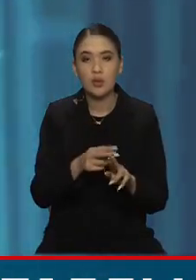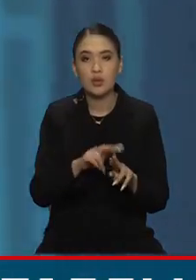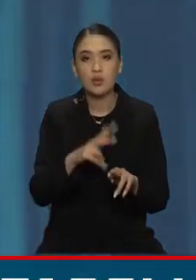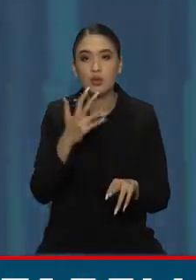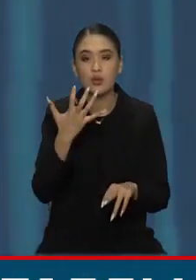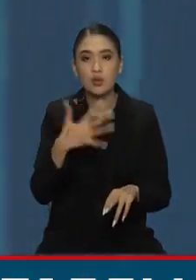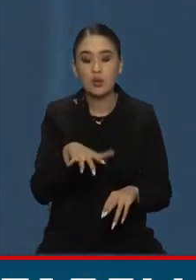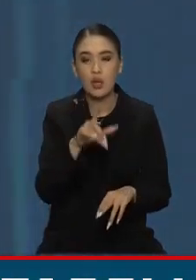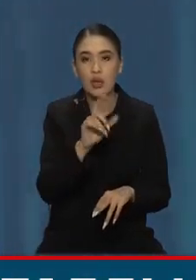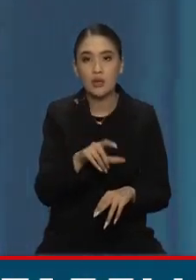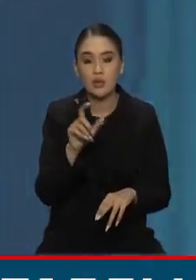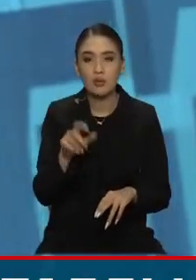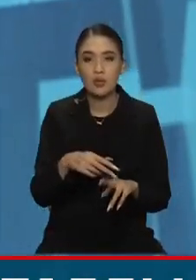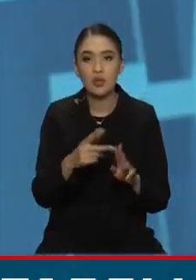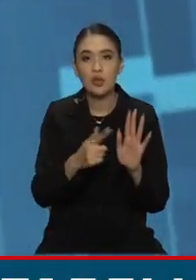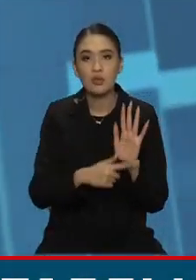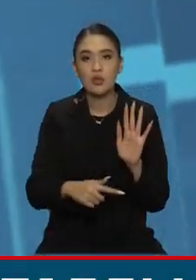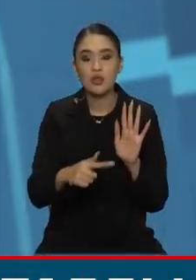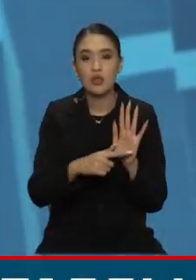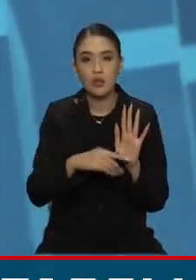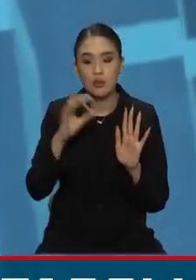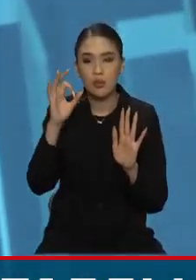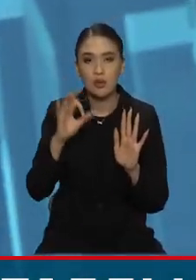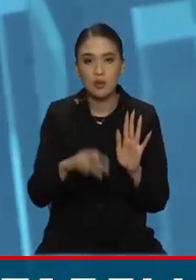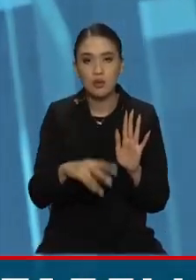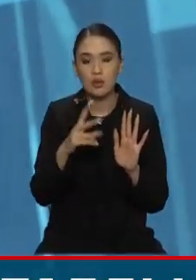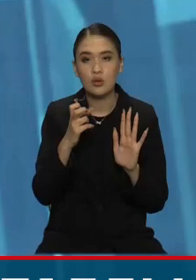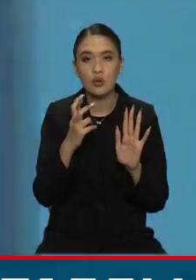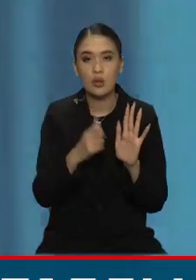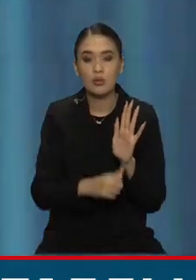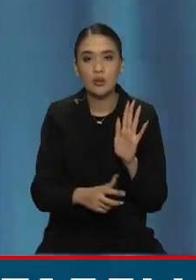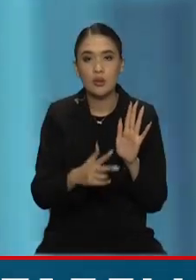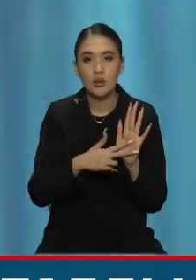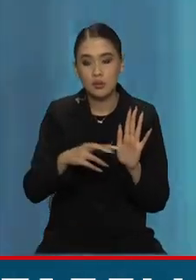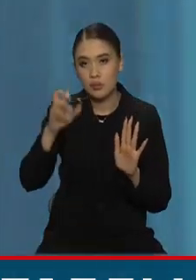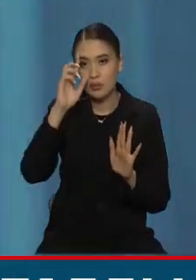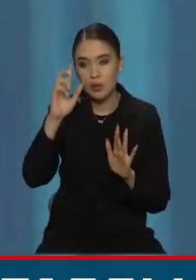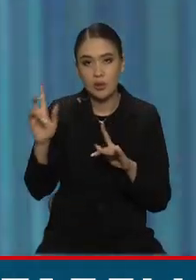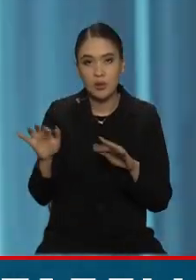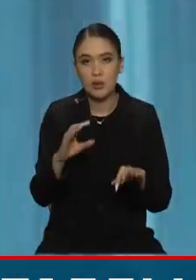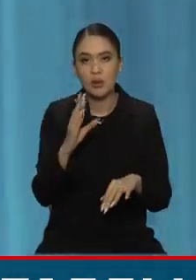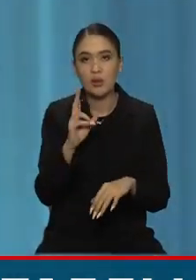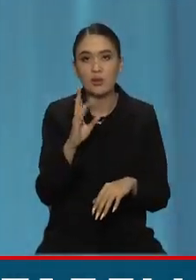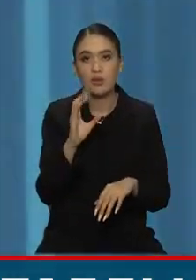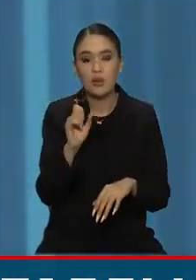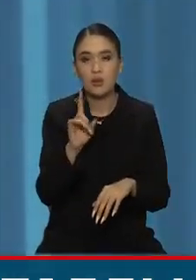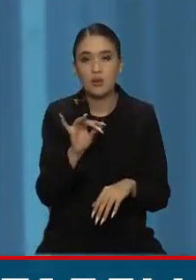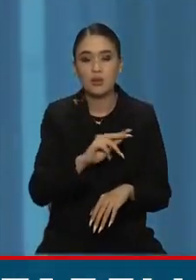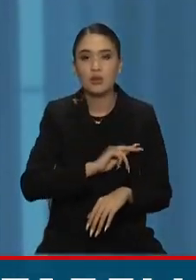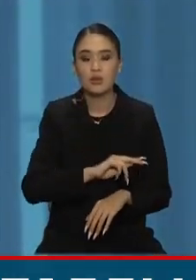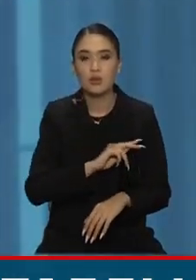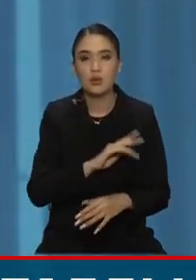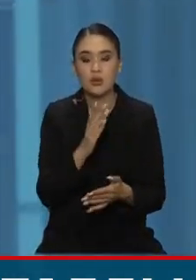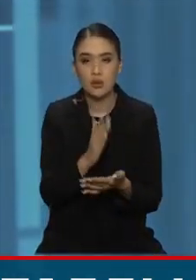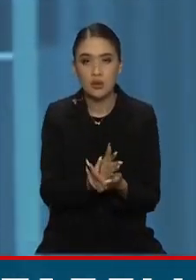350 адамның 77% не 268-і қазір мемлекет қызметте және квазимемлекеттік секторда жұмыс істеп келе